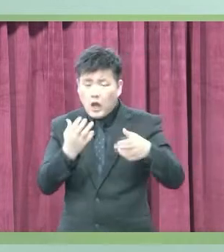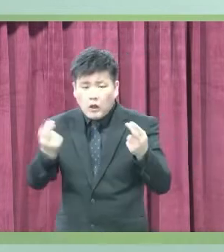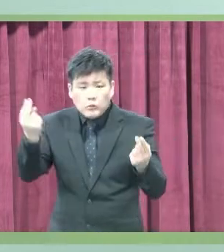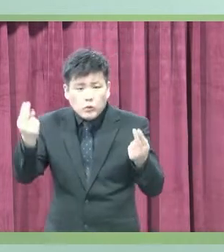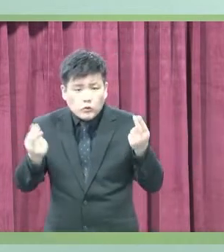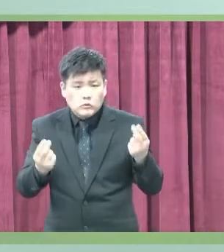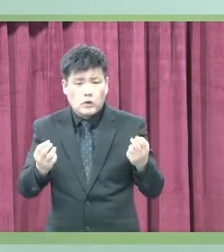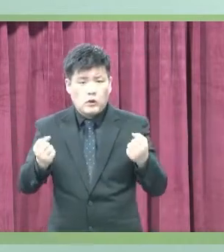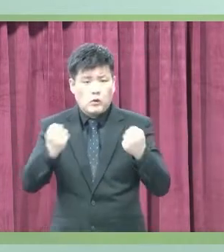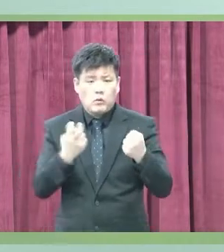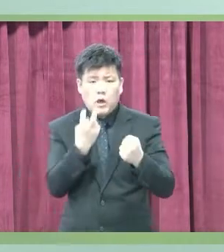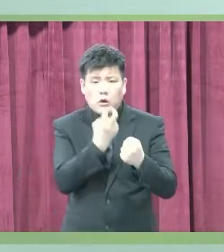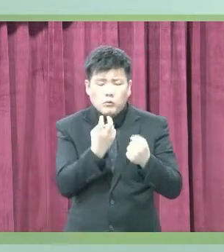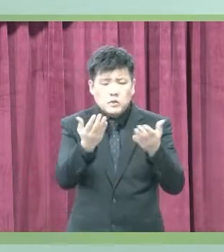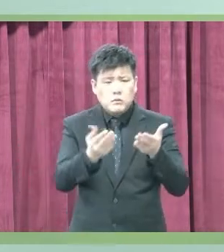유방암과 자궁경부암에서